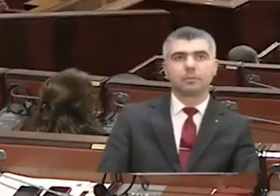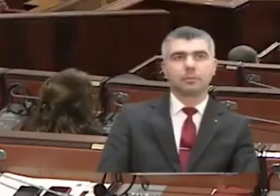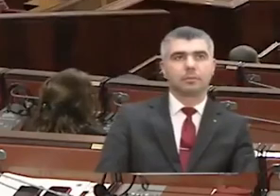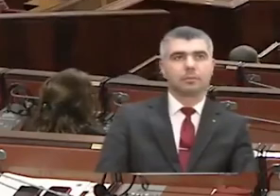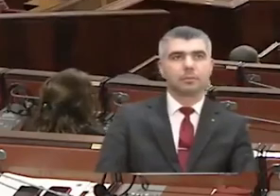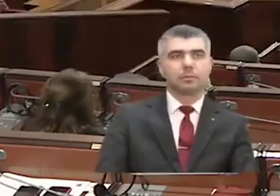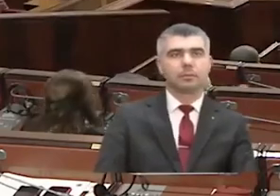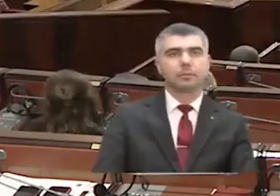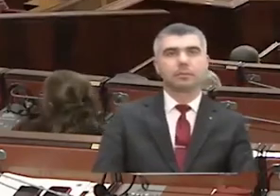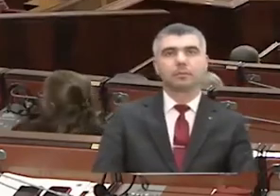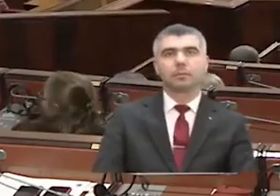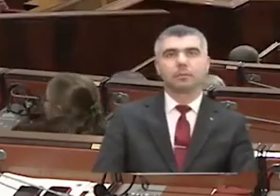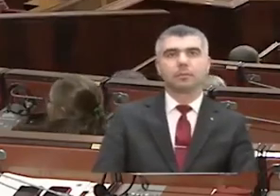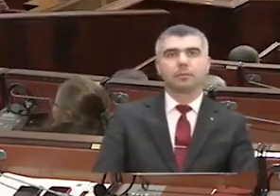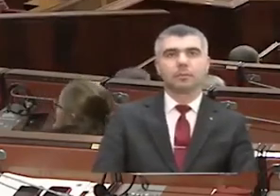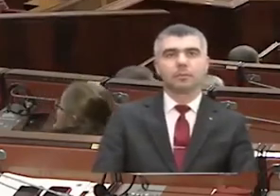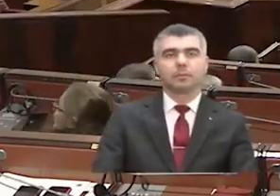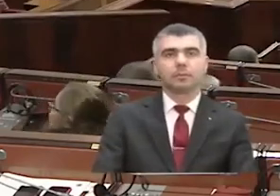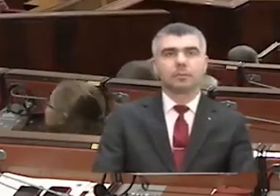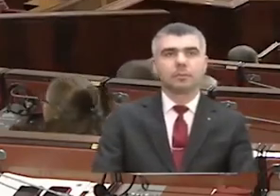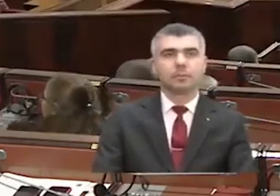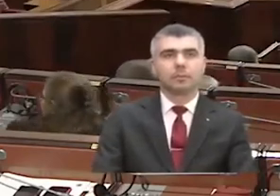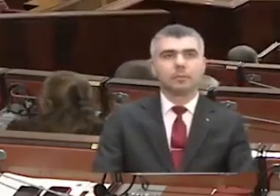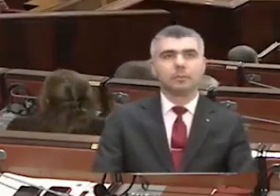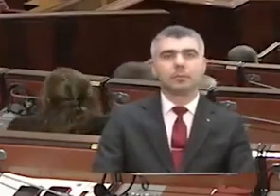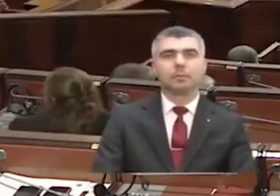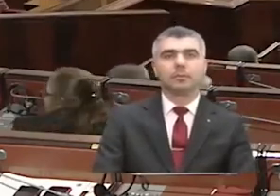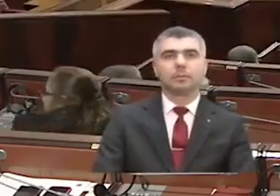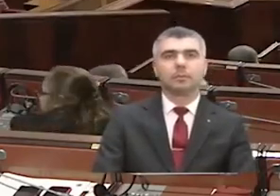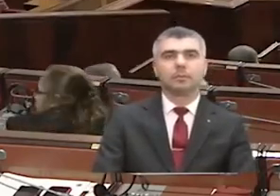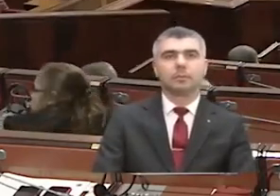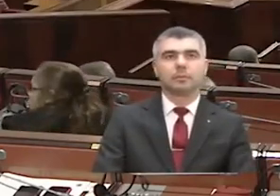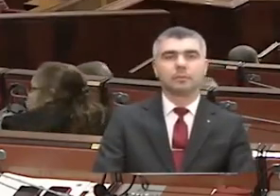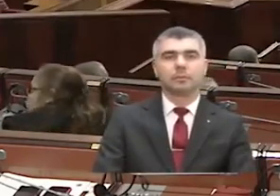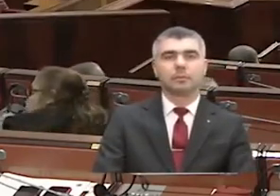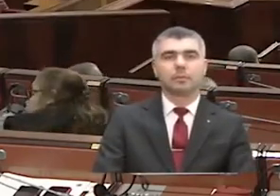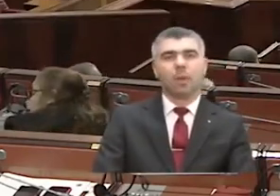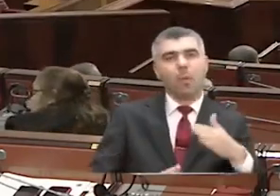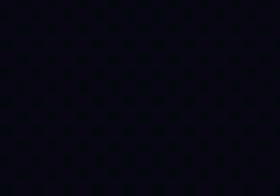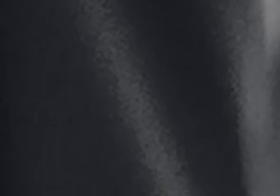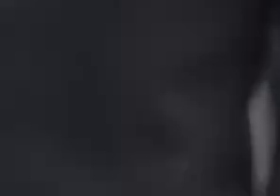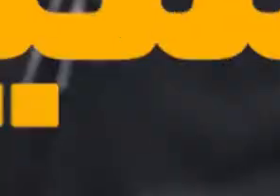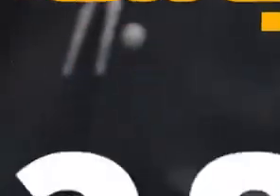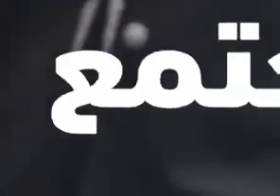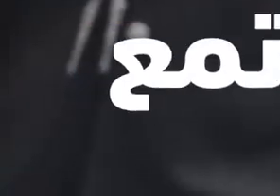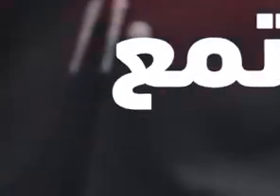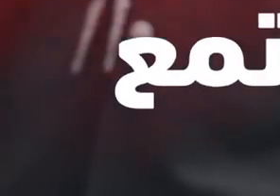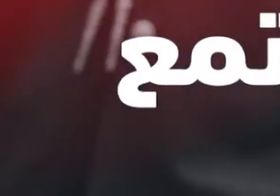رفعت الجلسة.